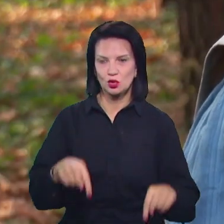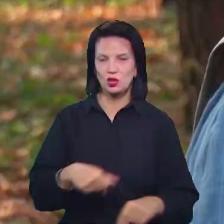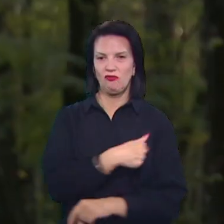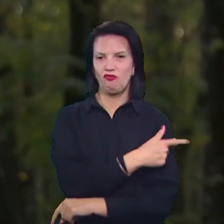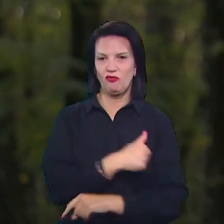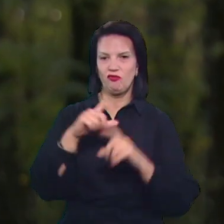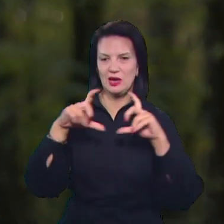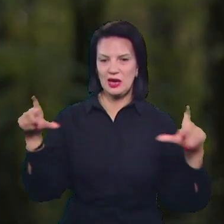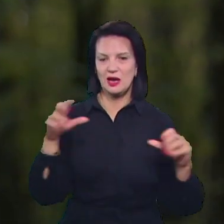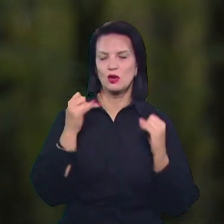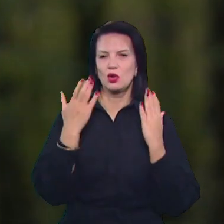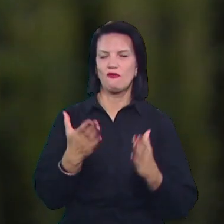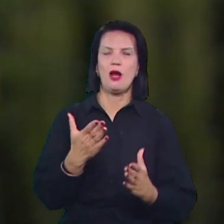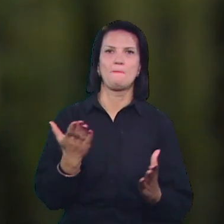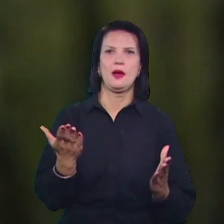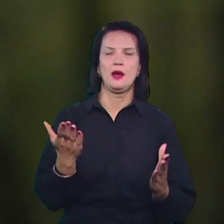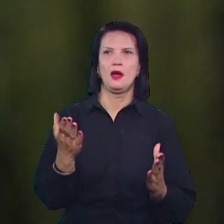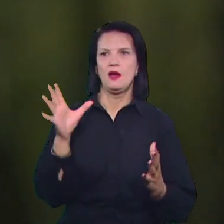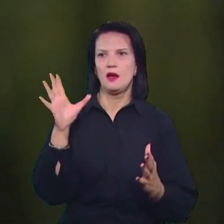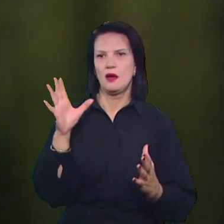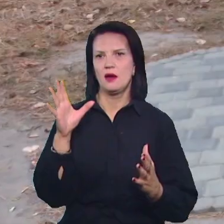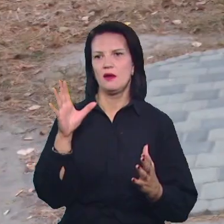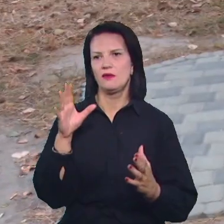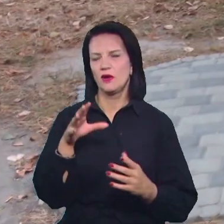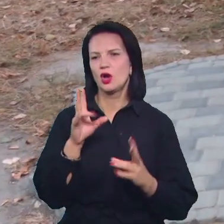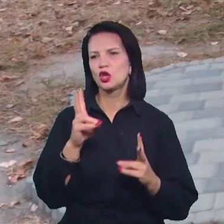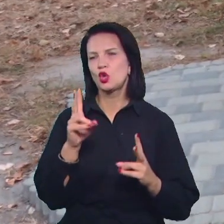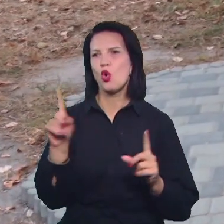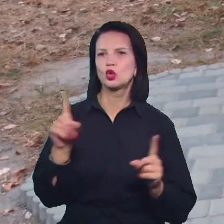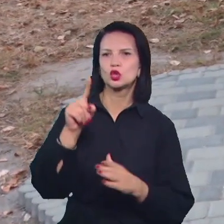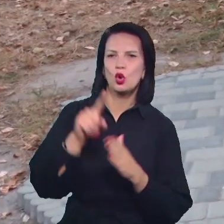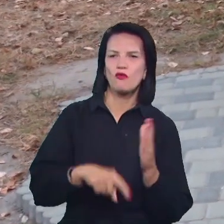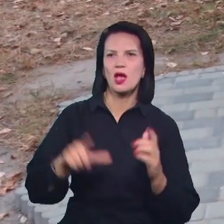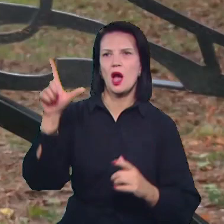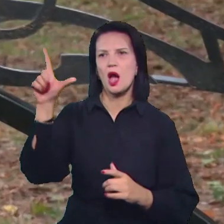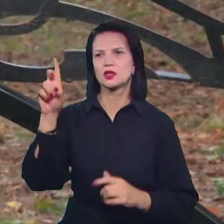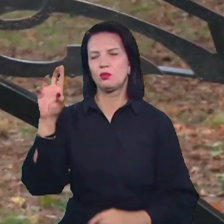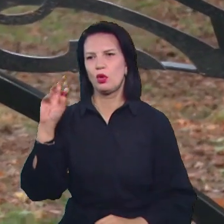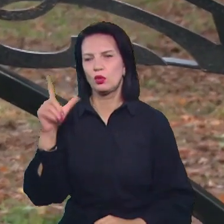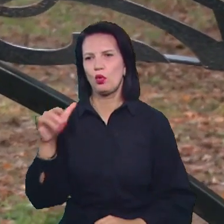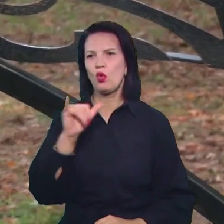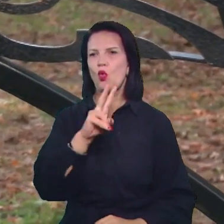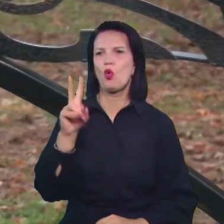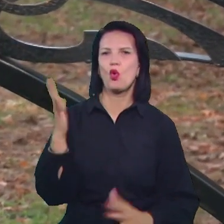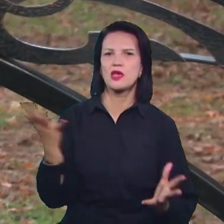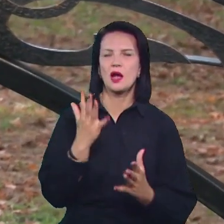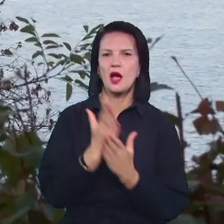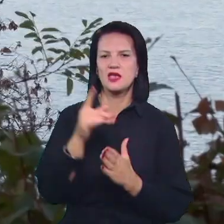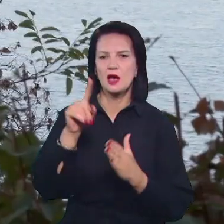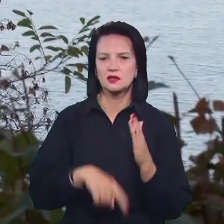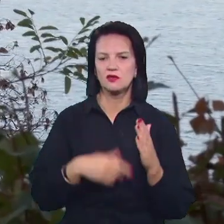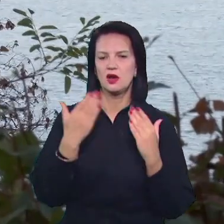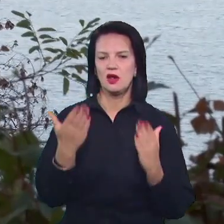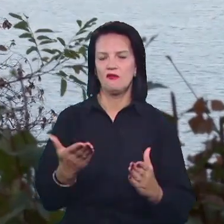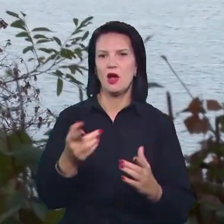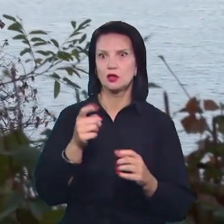вам, ну, скажімо так, вища сила, хто на що вірить, Господь Бог, ну, це вже в кого яка віра в це є, от, вас сюди